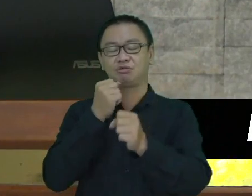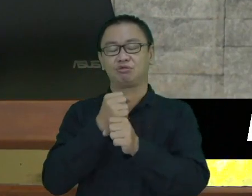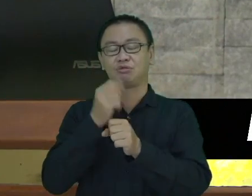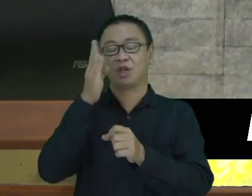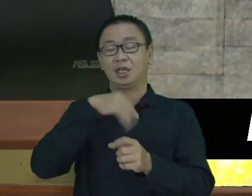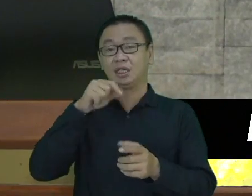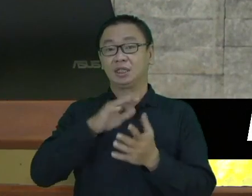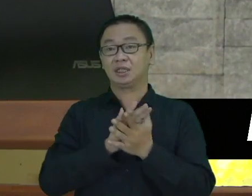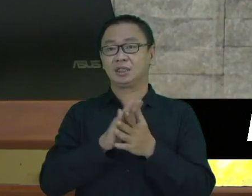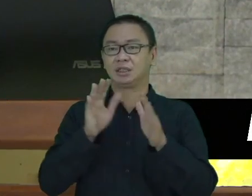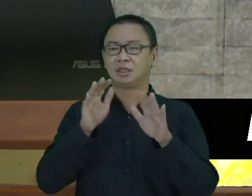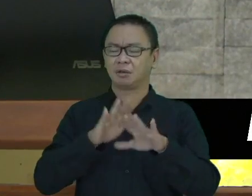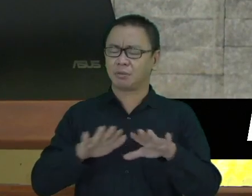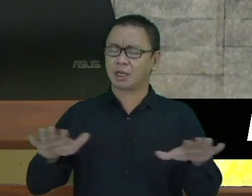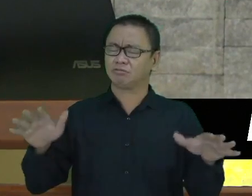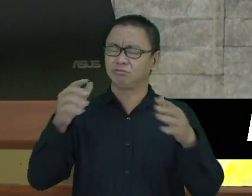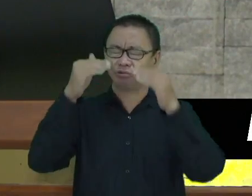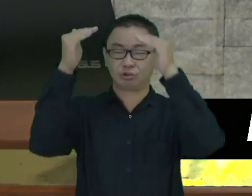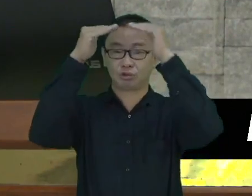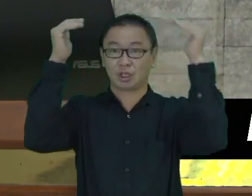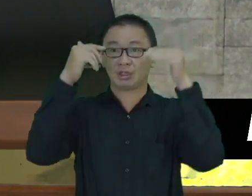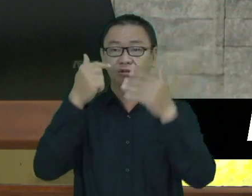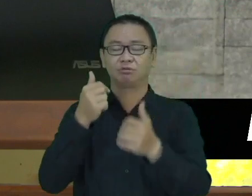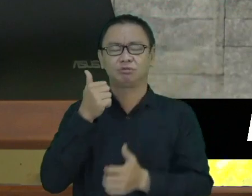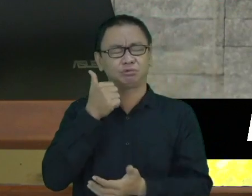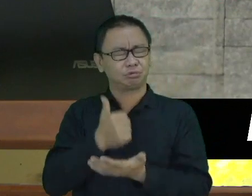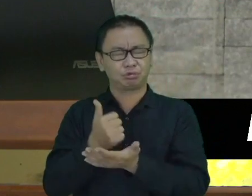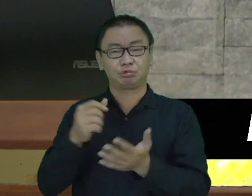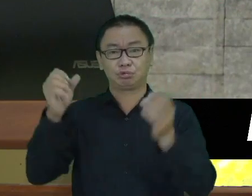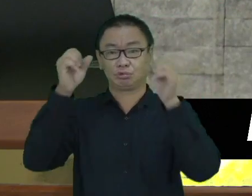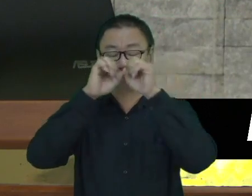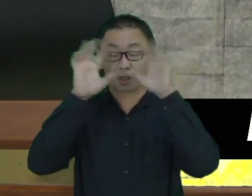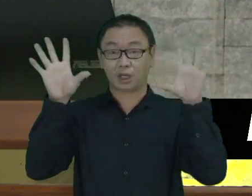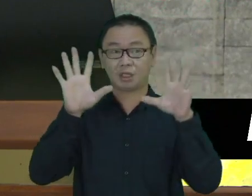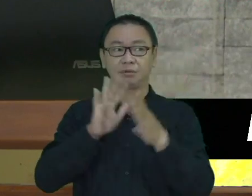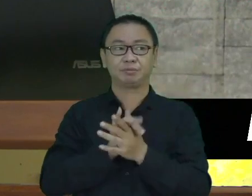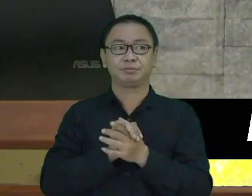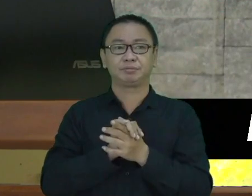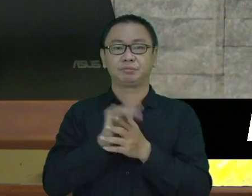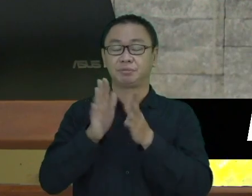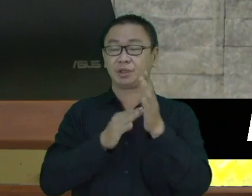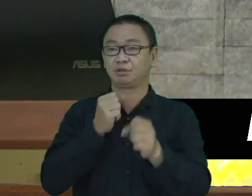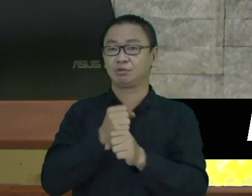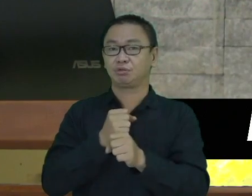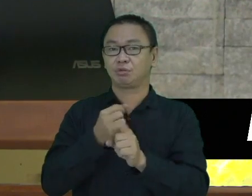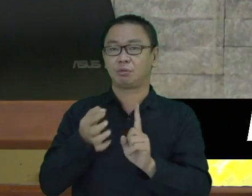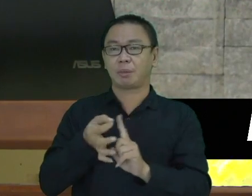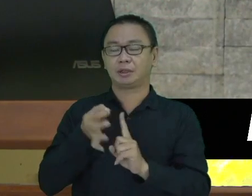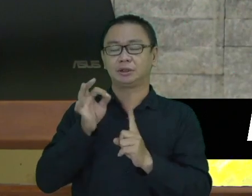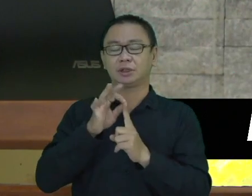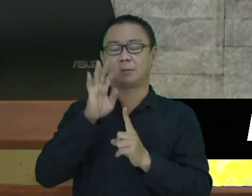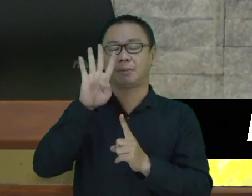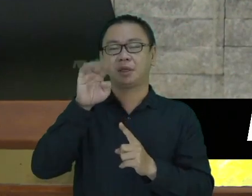surga sungguh nyata. Biarlah di dalam minggu Paskah keempat ini